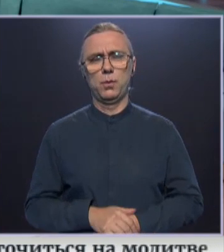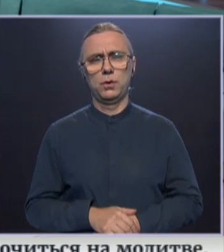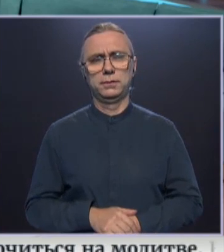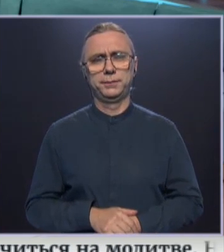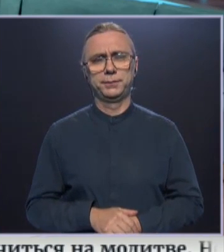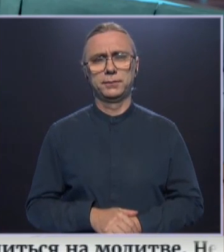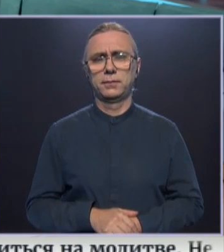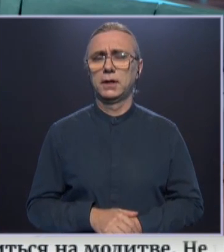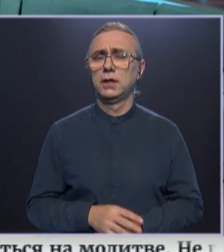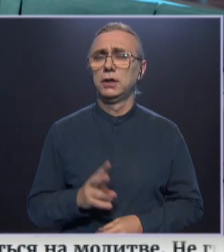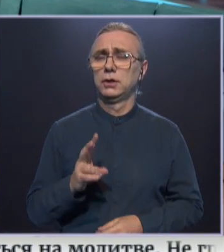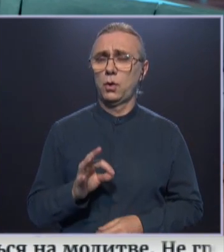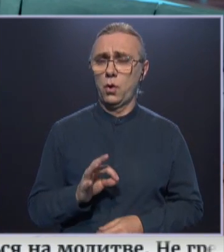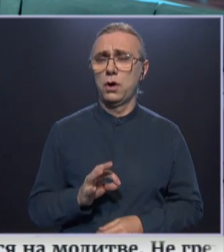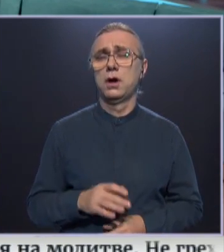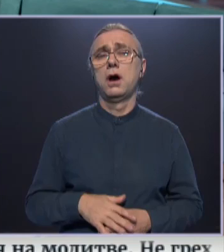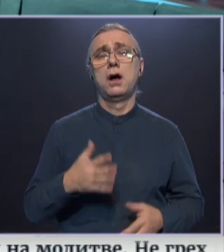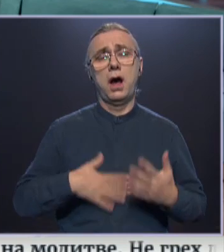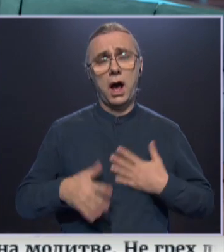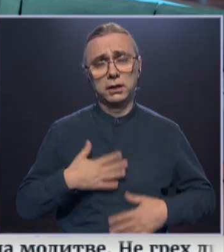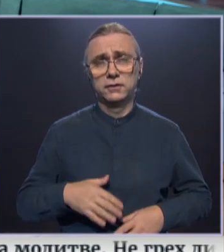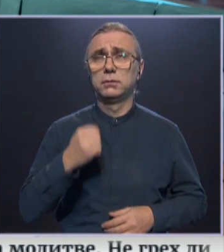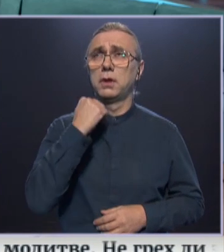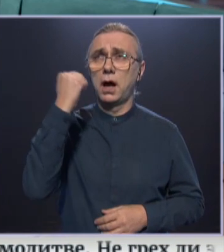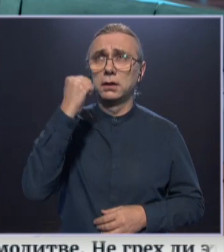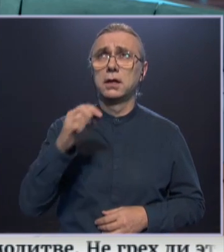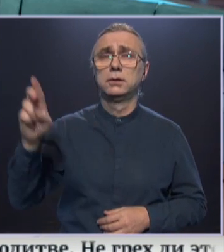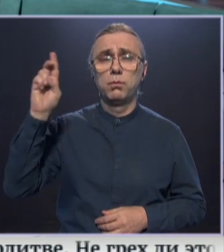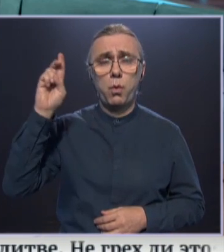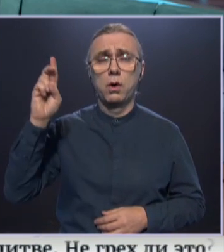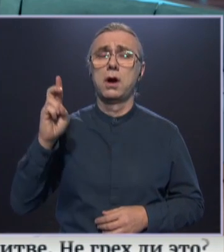Но радоваться, на самом деле, благодарить Бога нужно всегда.